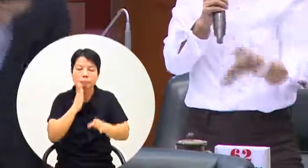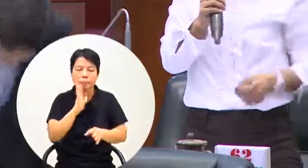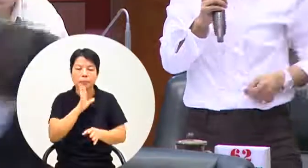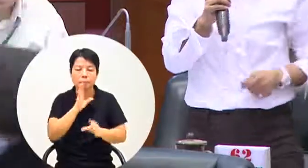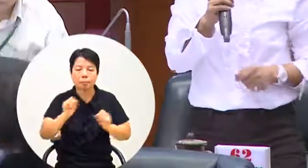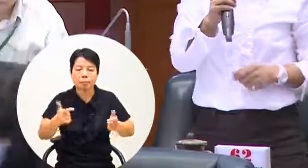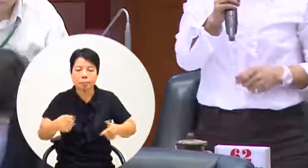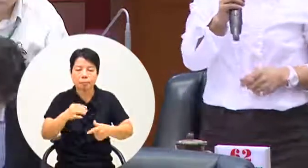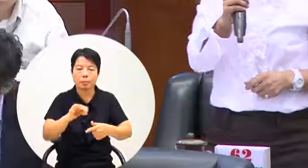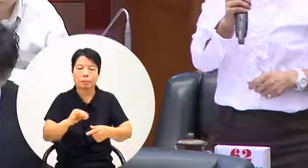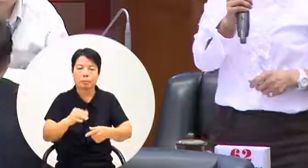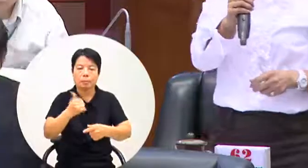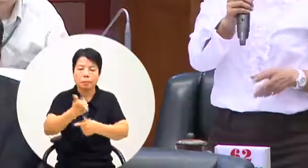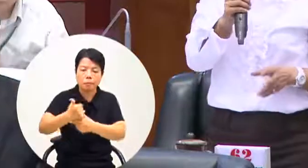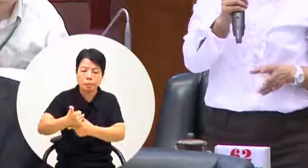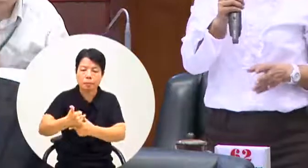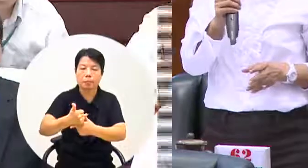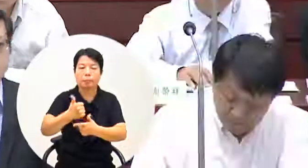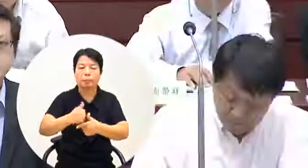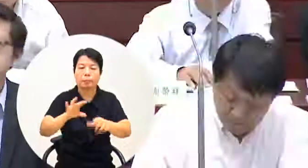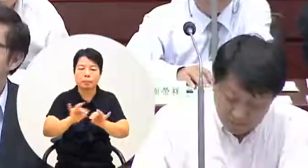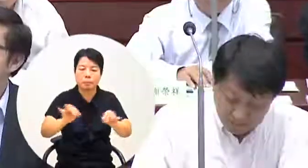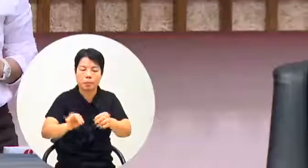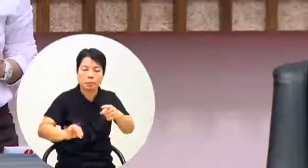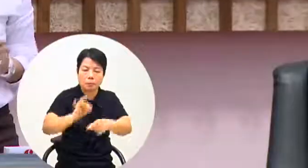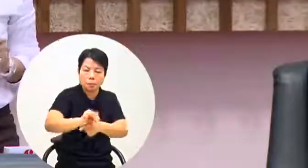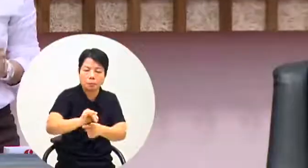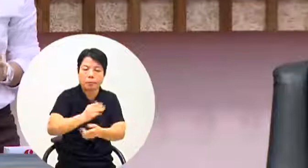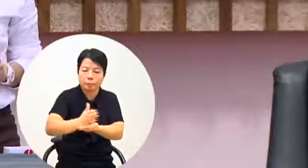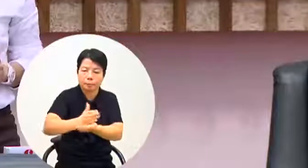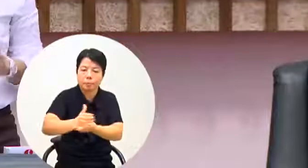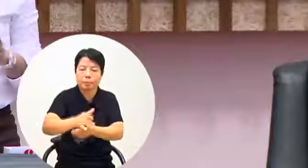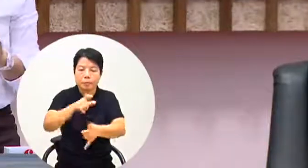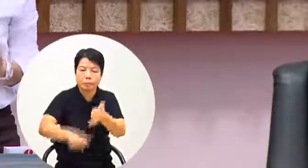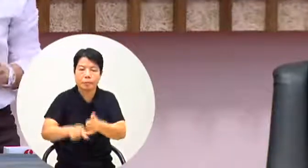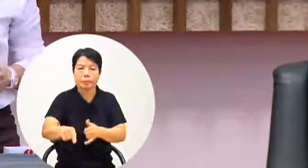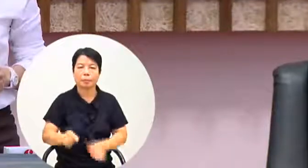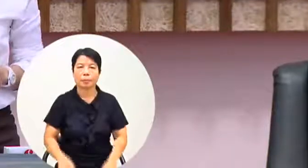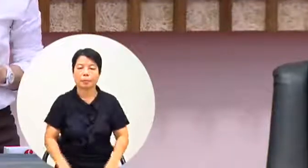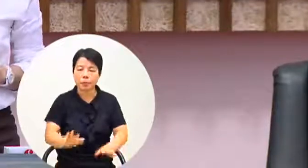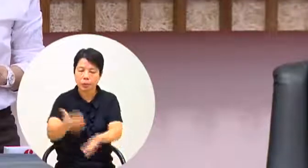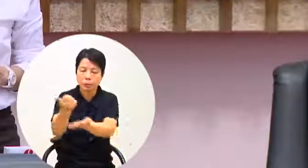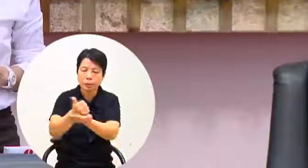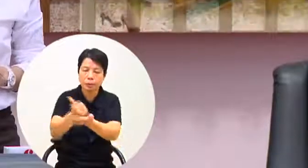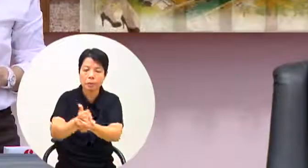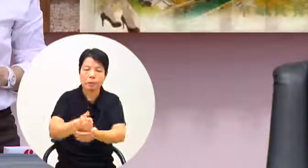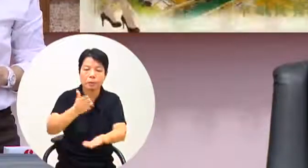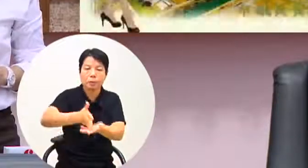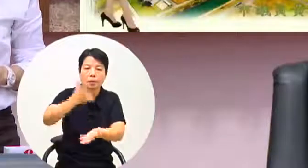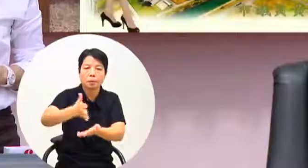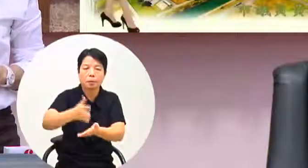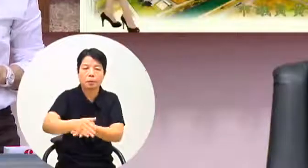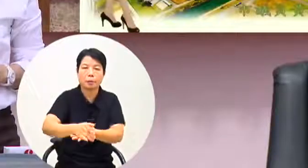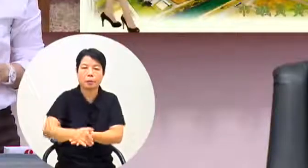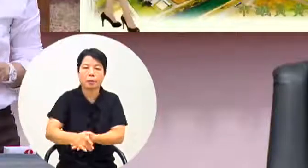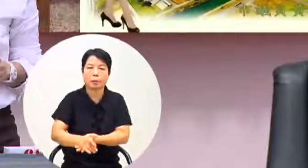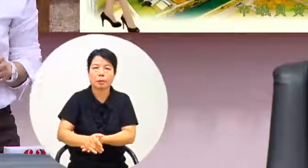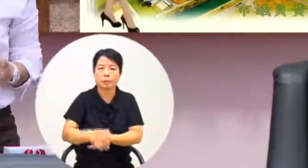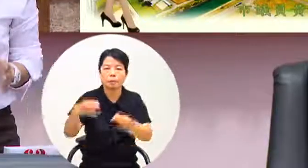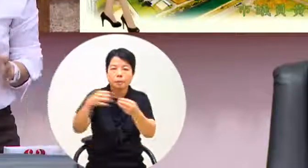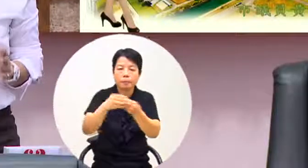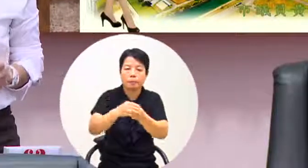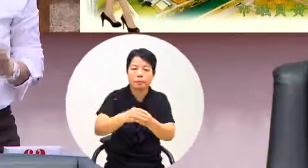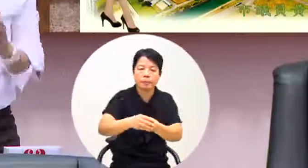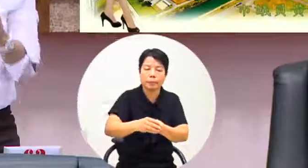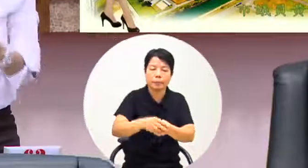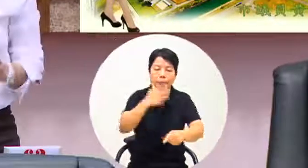谢，谢谢局长。那我们也来听听这个建筑师的意见，好不好？我们请麦仁华麦理事长来谈谈你对建